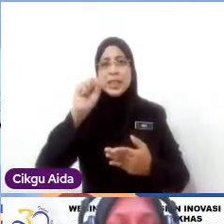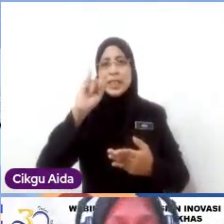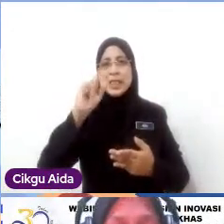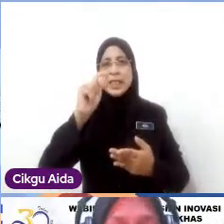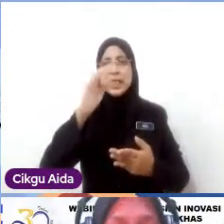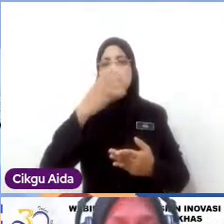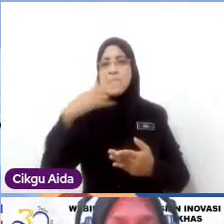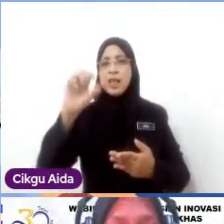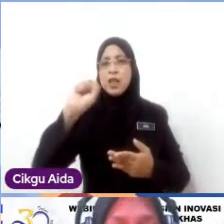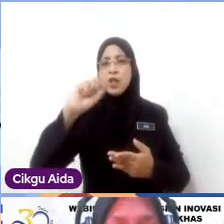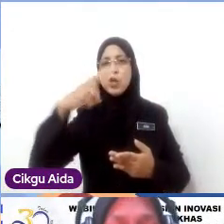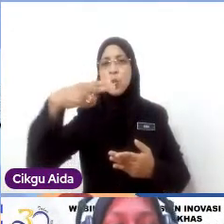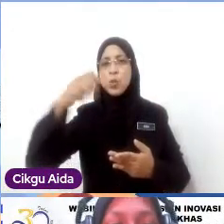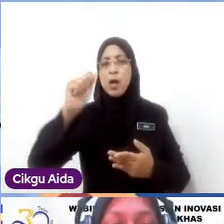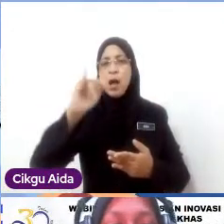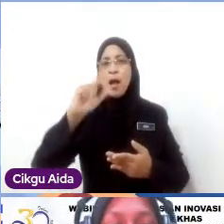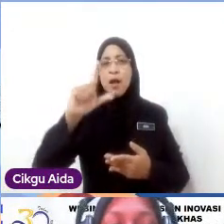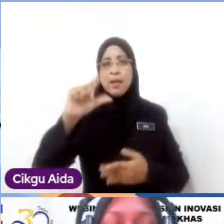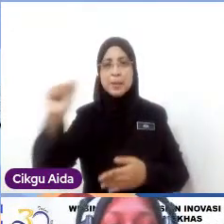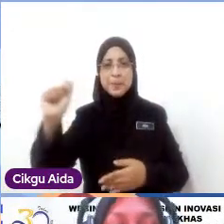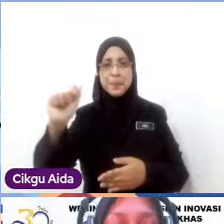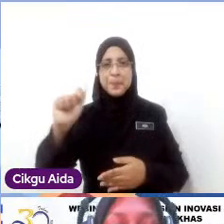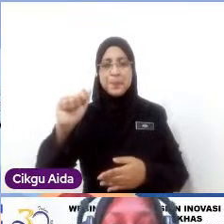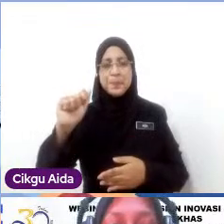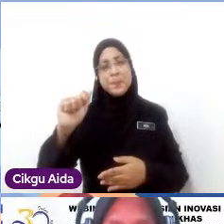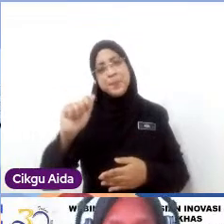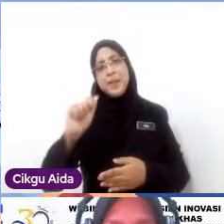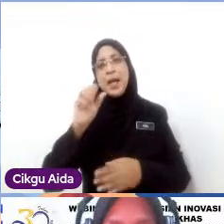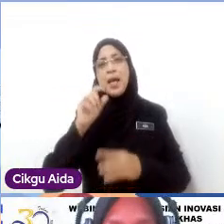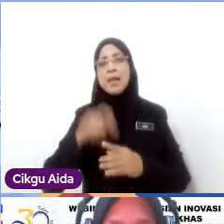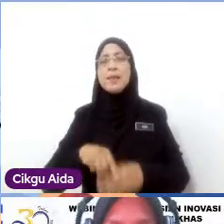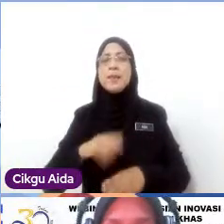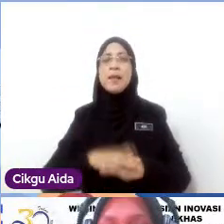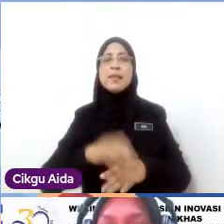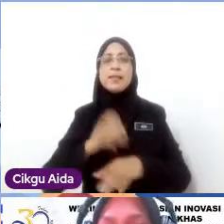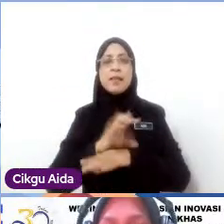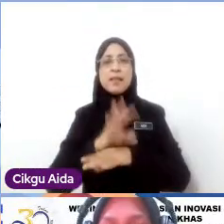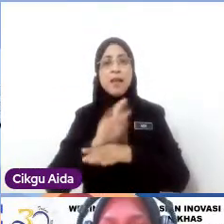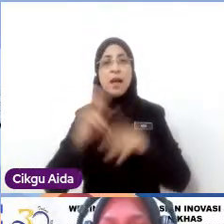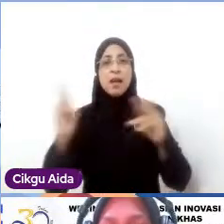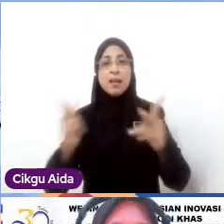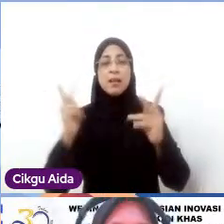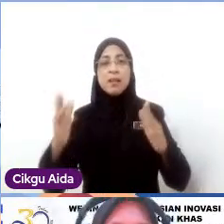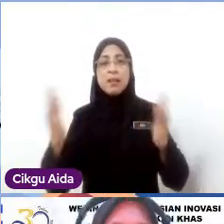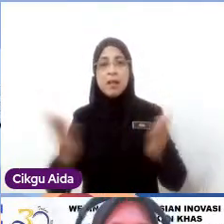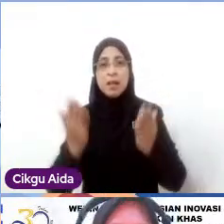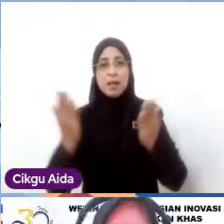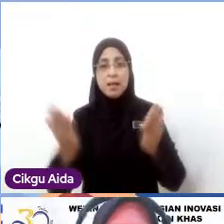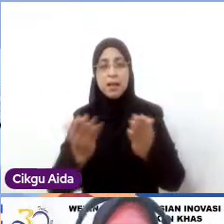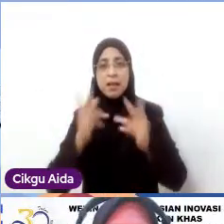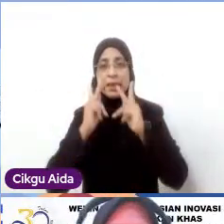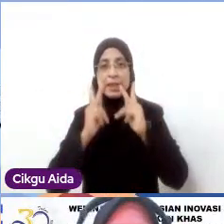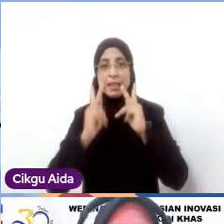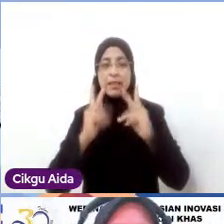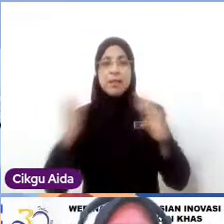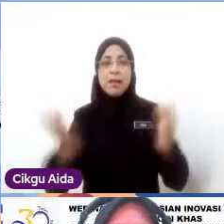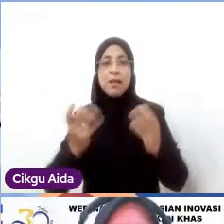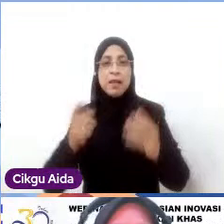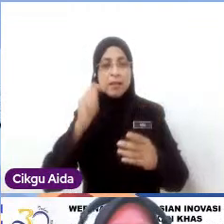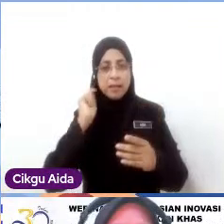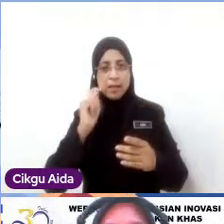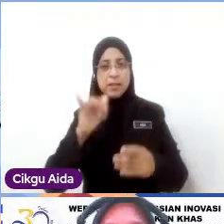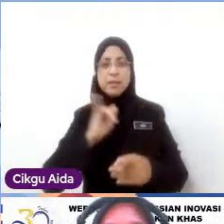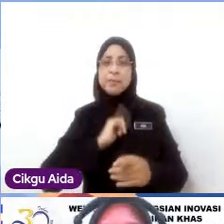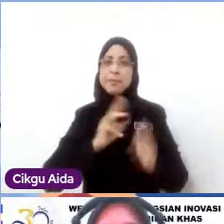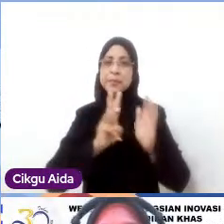soalan dan juga memberikan kata-kata perangsang yang telah dikemukakan sebentar tadi. Saya mewakili